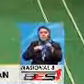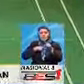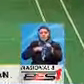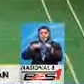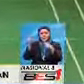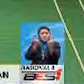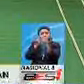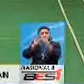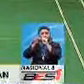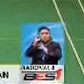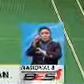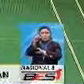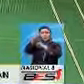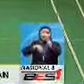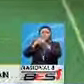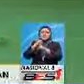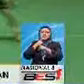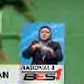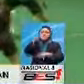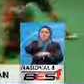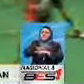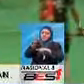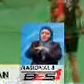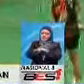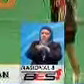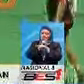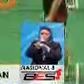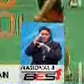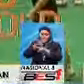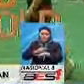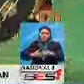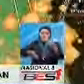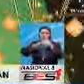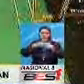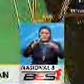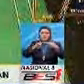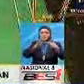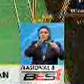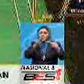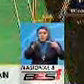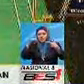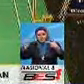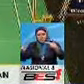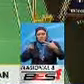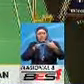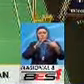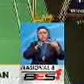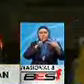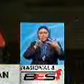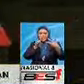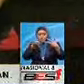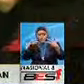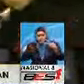dunia dimanfaatkan bergu negara untuk bangkit di dua set berikutnya 2118 2116 dalam